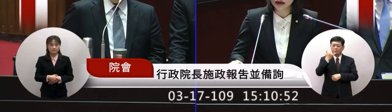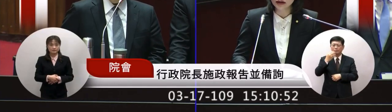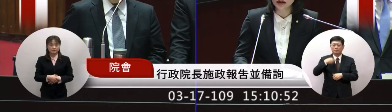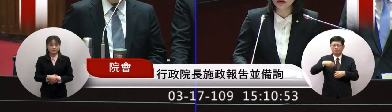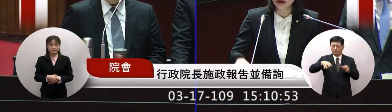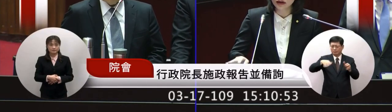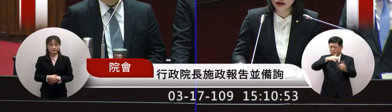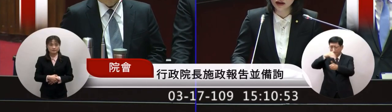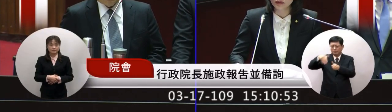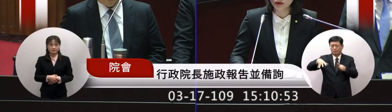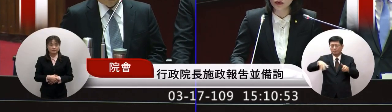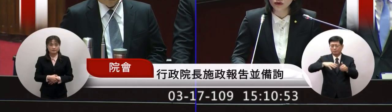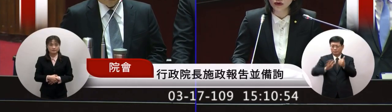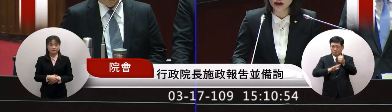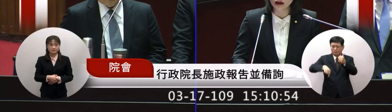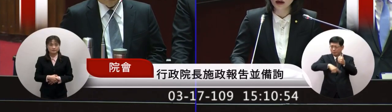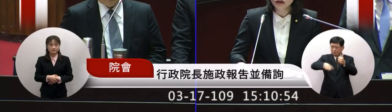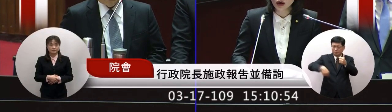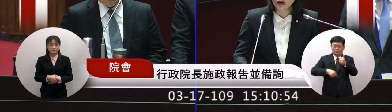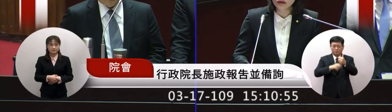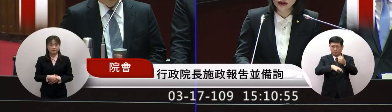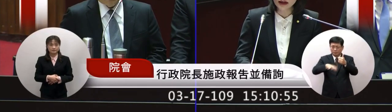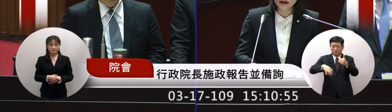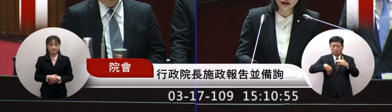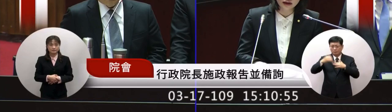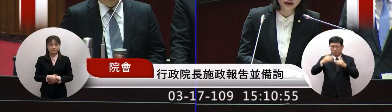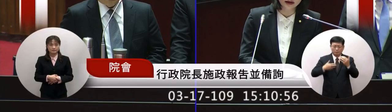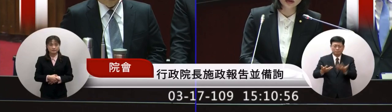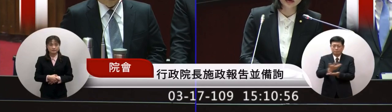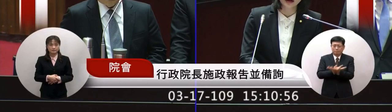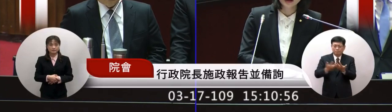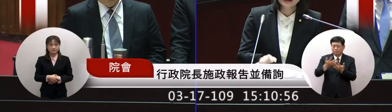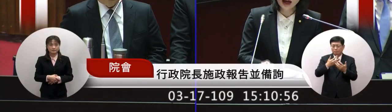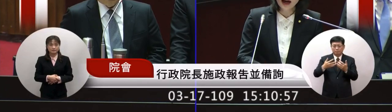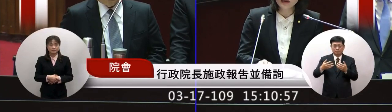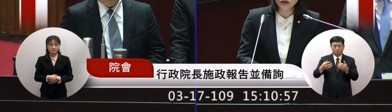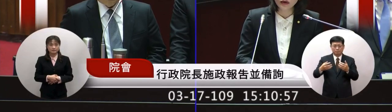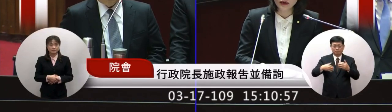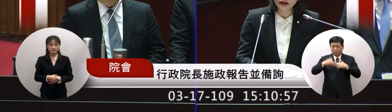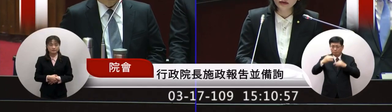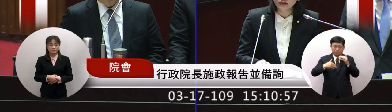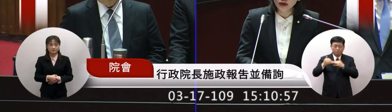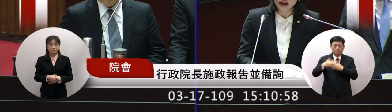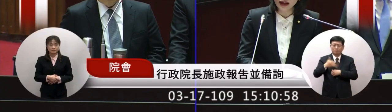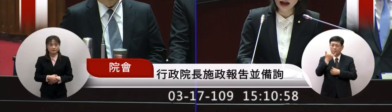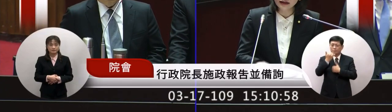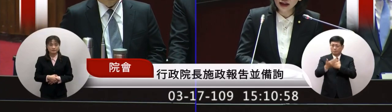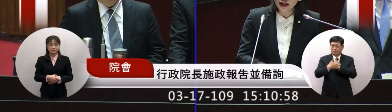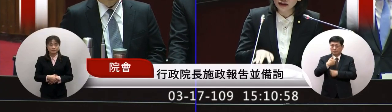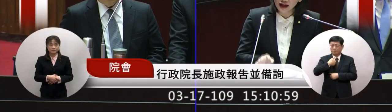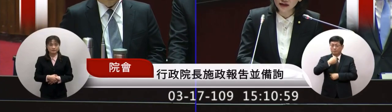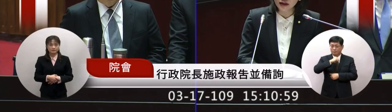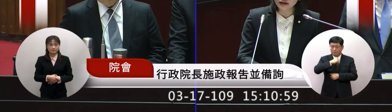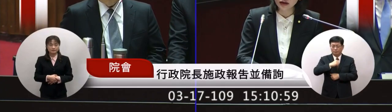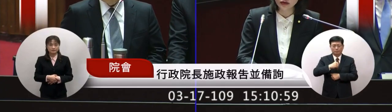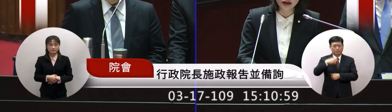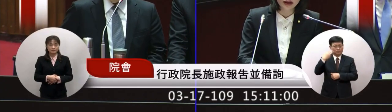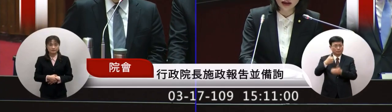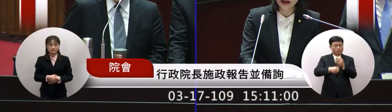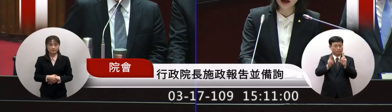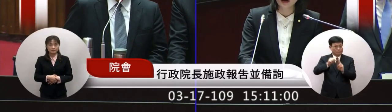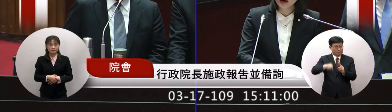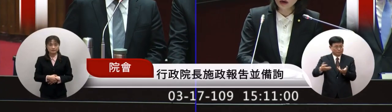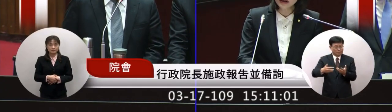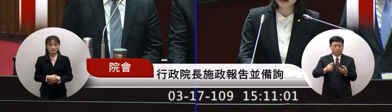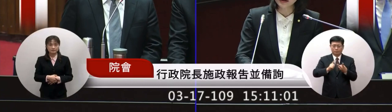调行政院各部会哦，通力的合作，让我们未来在再生能源